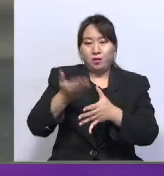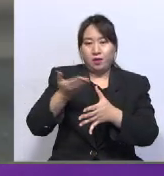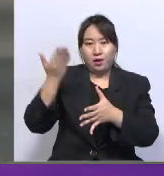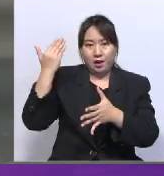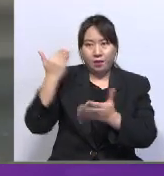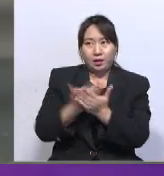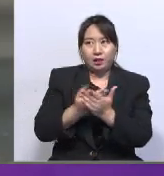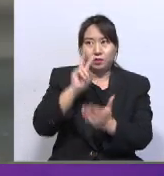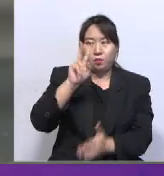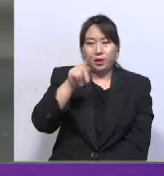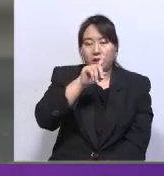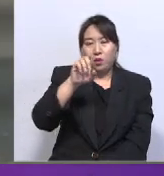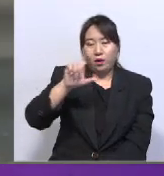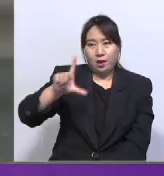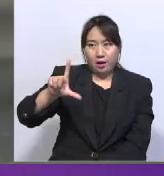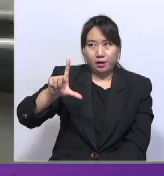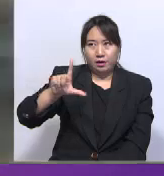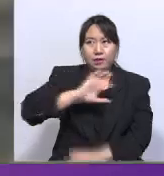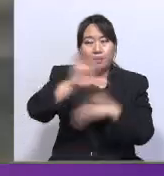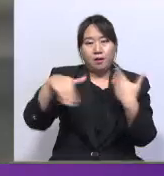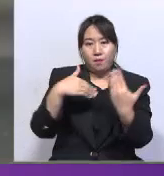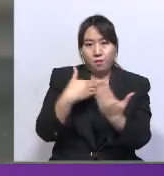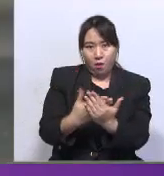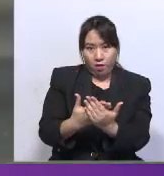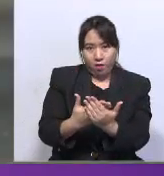วงเงิน 2,100 ล้านบาทค่ะทั้งหมดคือภา